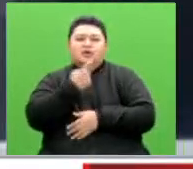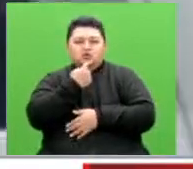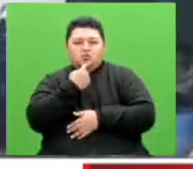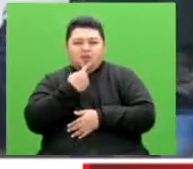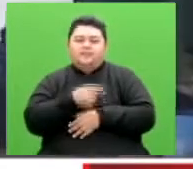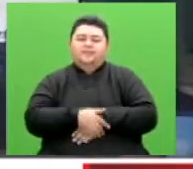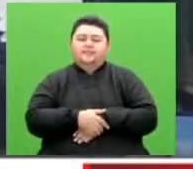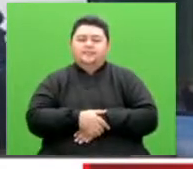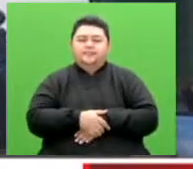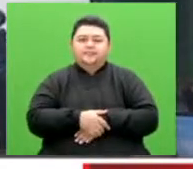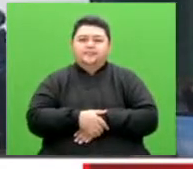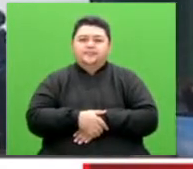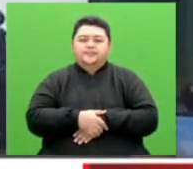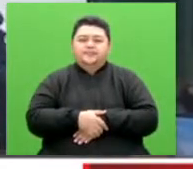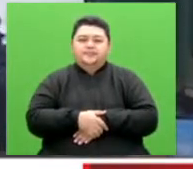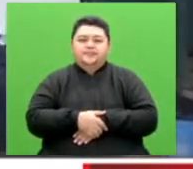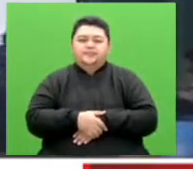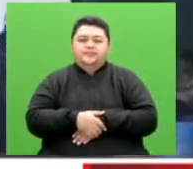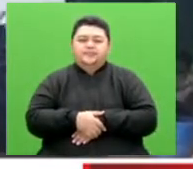BNPB.